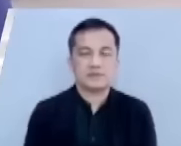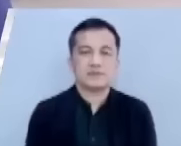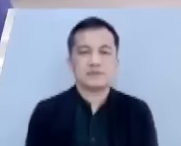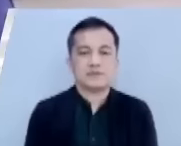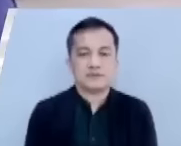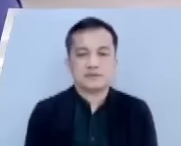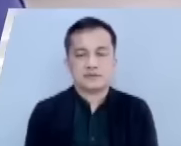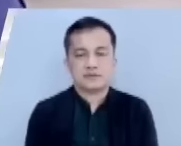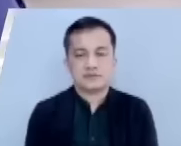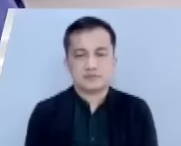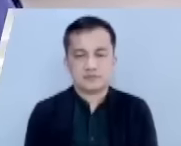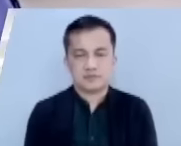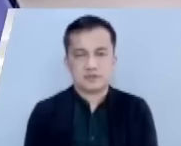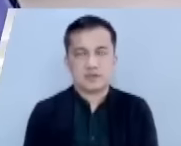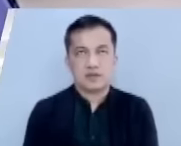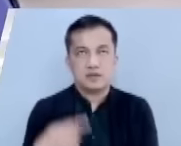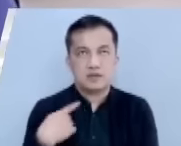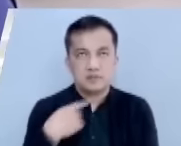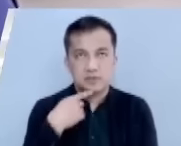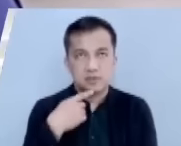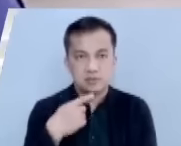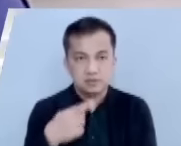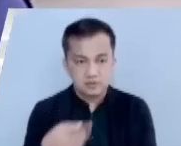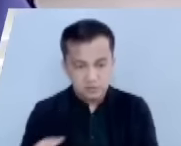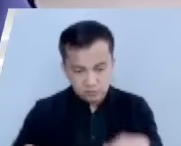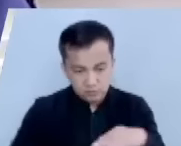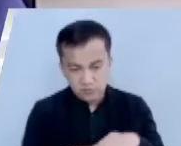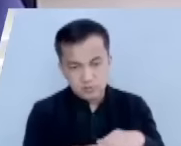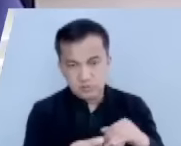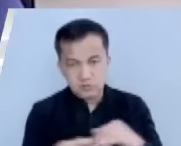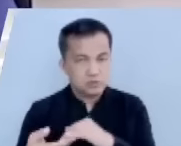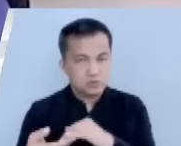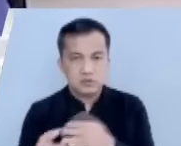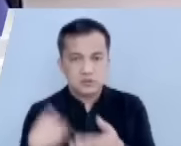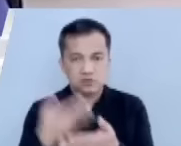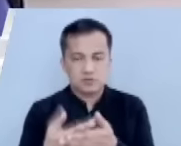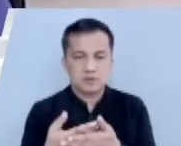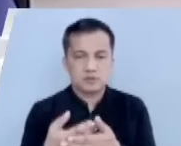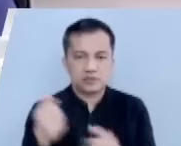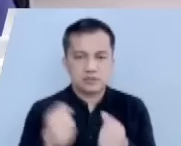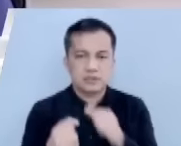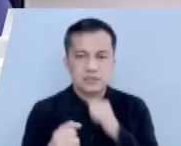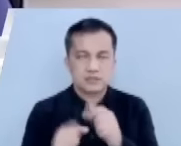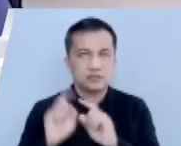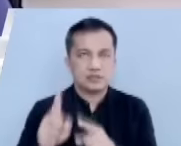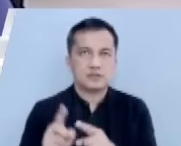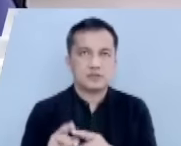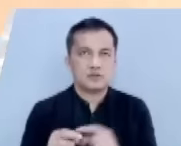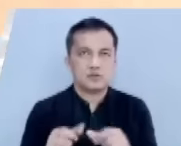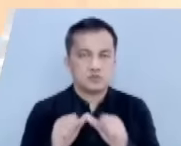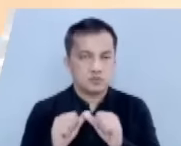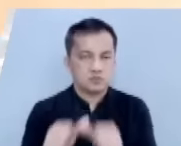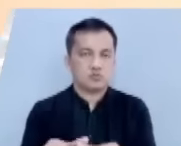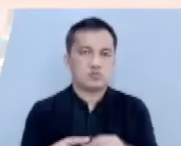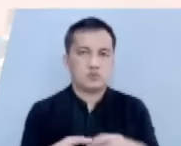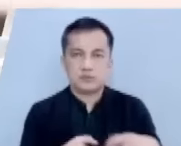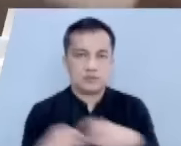may tober na sa ilalim din, dumating na yung driver, hindi na po siya unattended. So doon na po yan, tuloy-tuloy na po mahahatak na po yun.